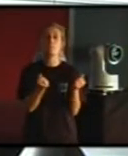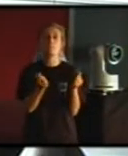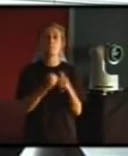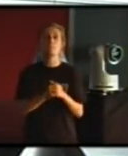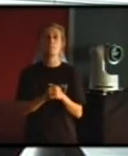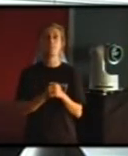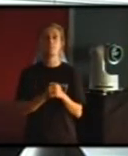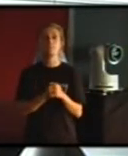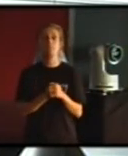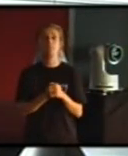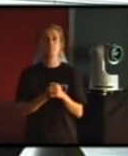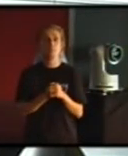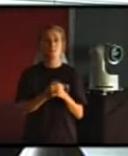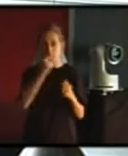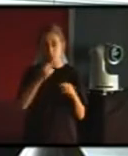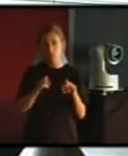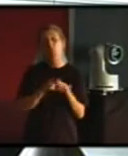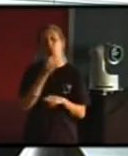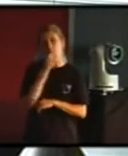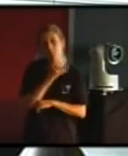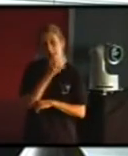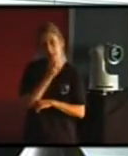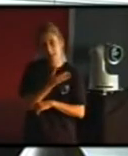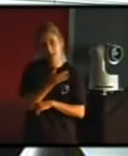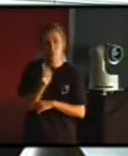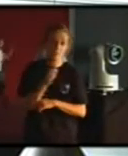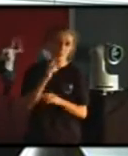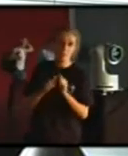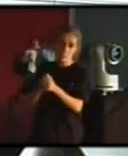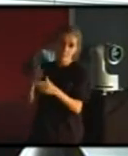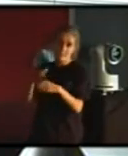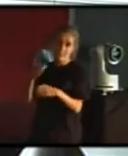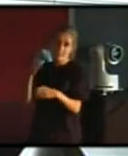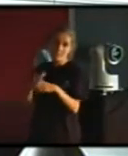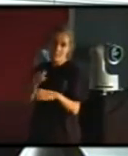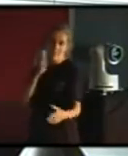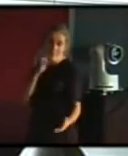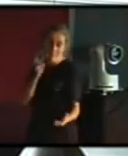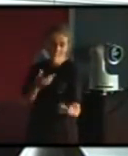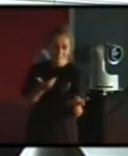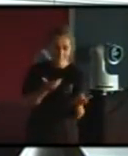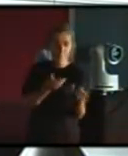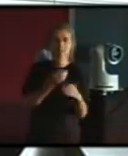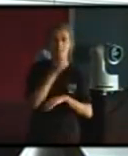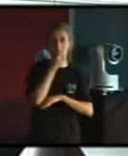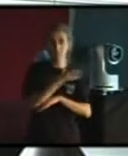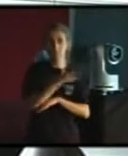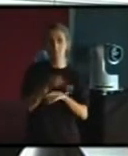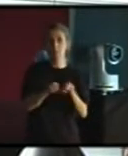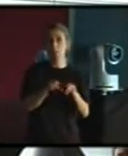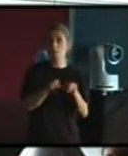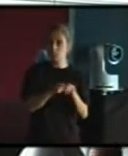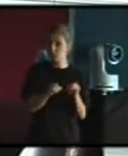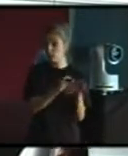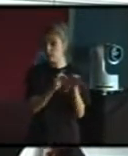on va dire, plus immatériel, même s'il est en vert, parce que ça a du sens, le vert, par rapport au vin. Il est plus en rapport avec le fleuve, et